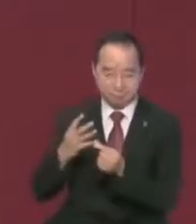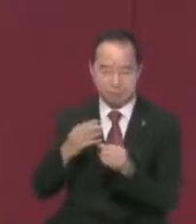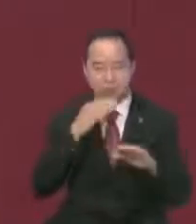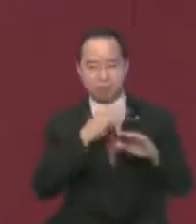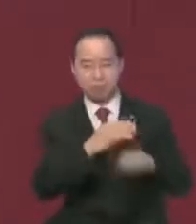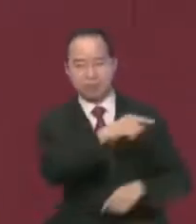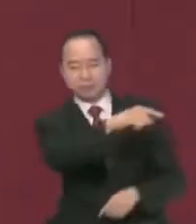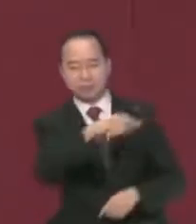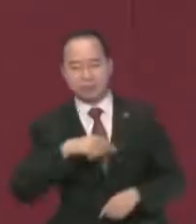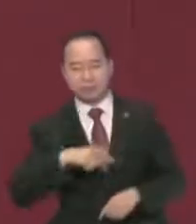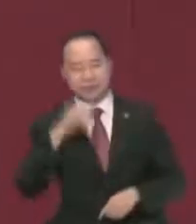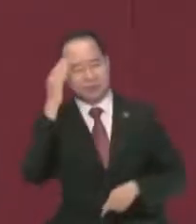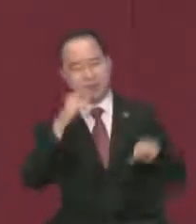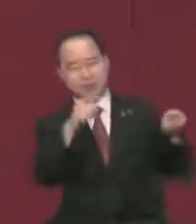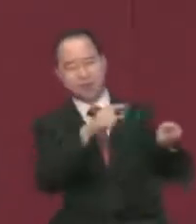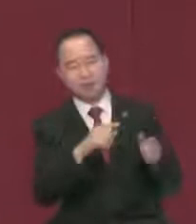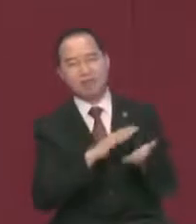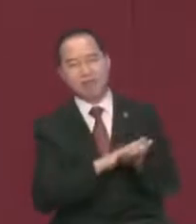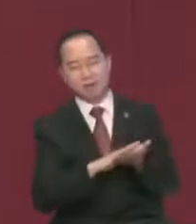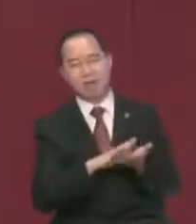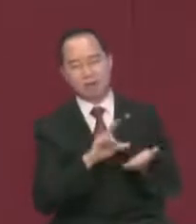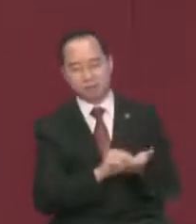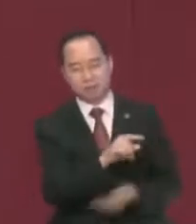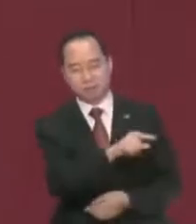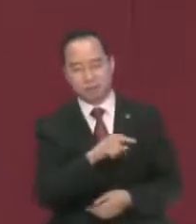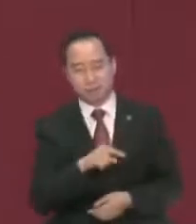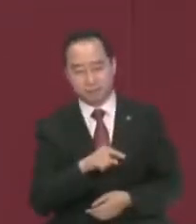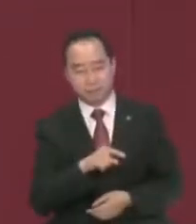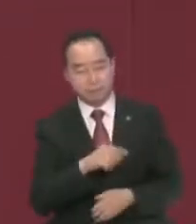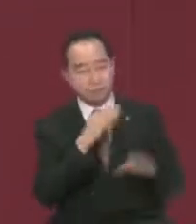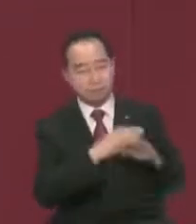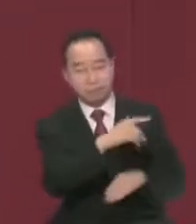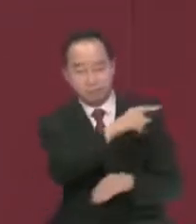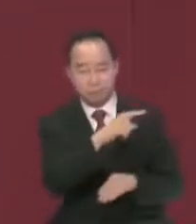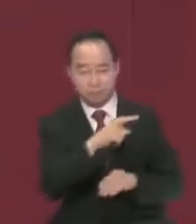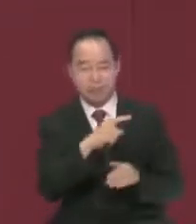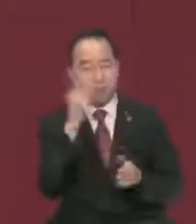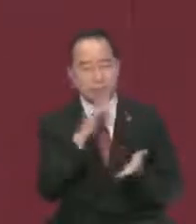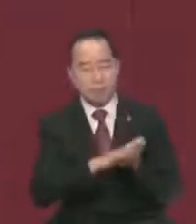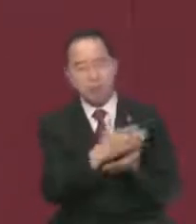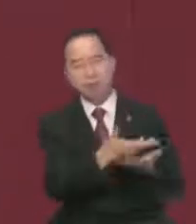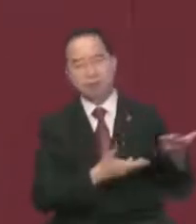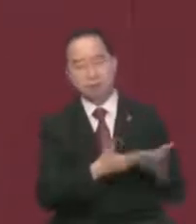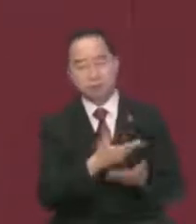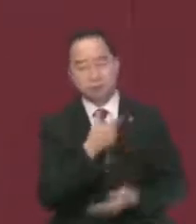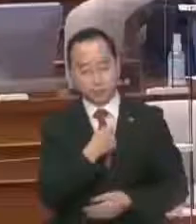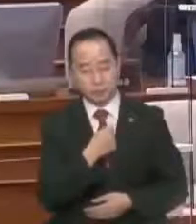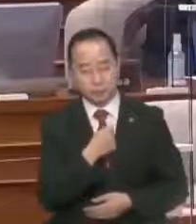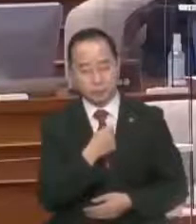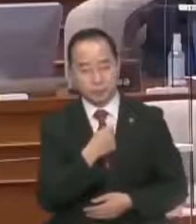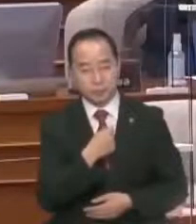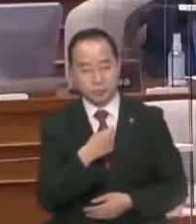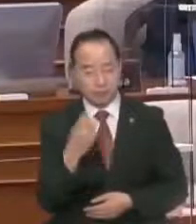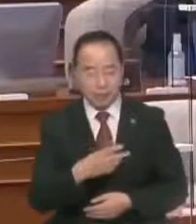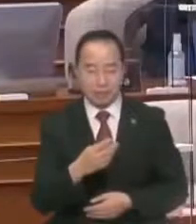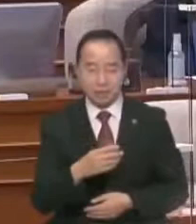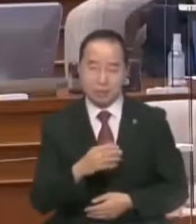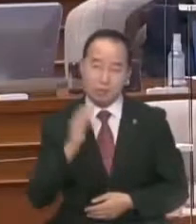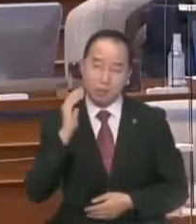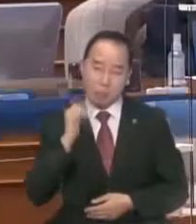남북한이 민간 교류와 협력을 활성화했으면 합니다. 남북한 당국 간 대화의 재개를 제안합니다.